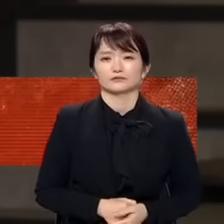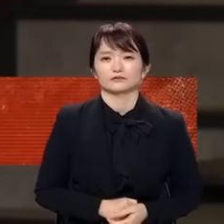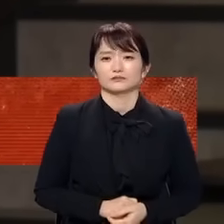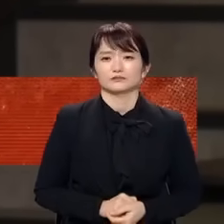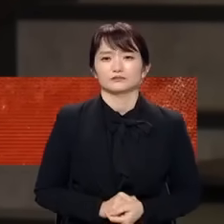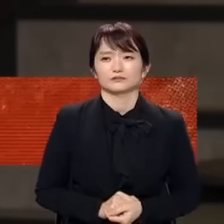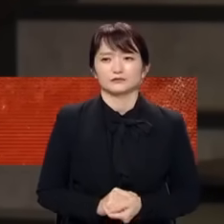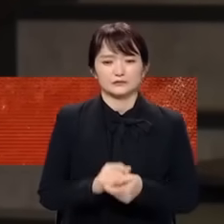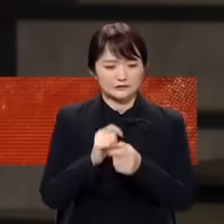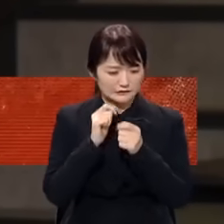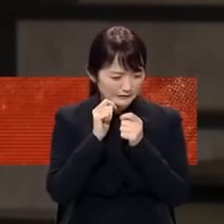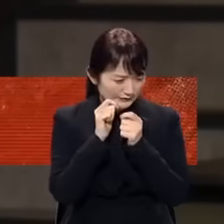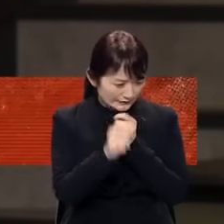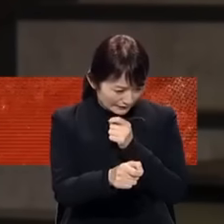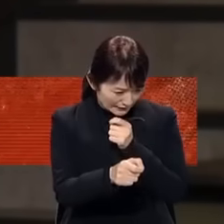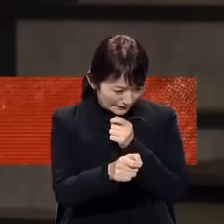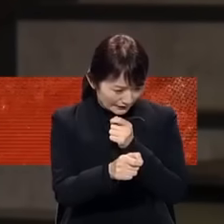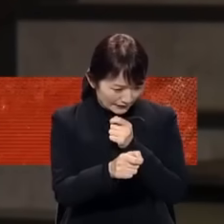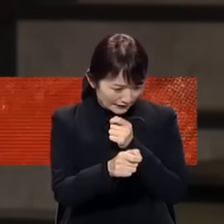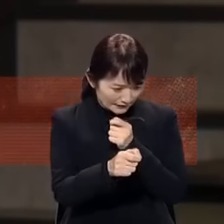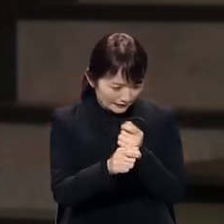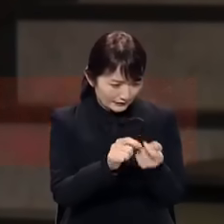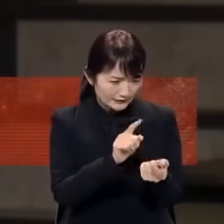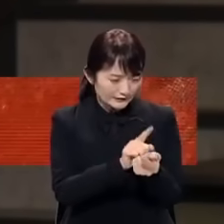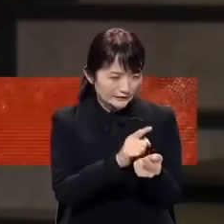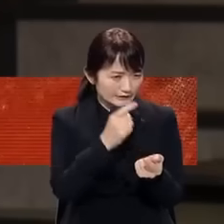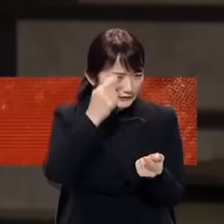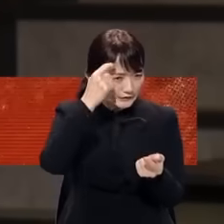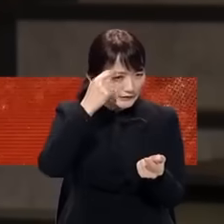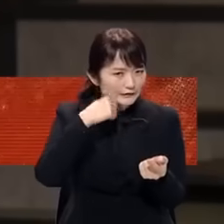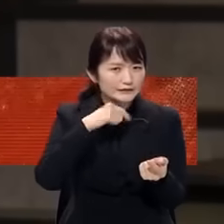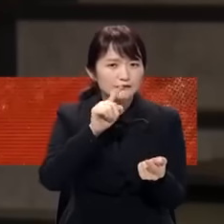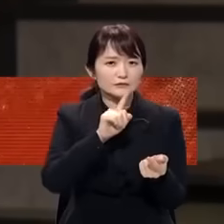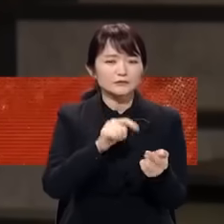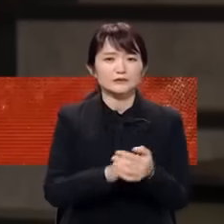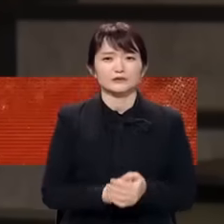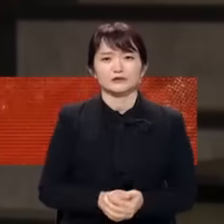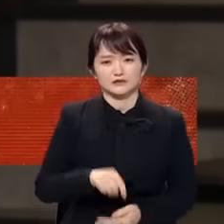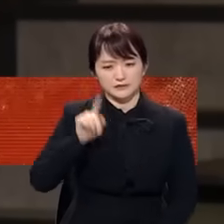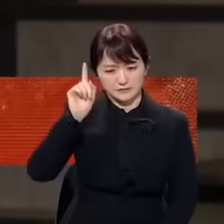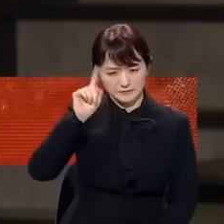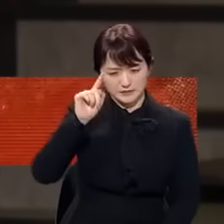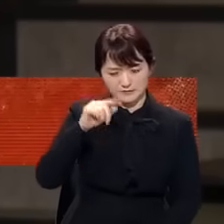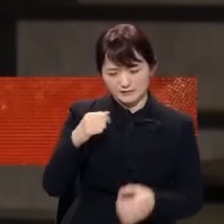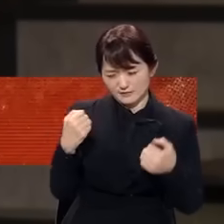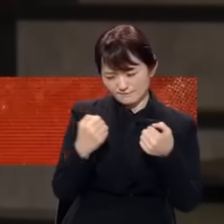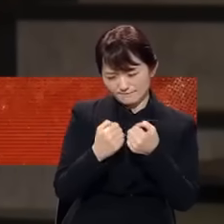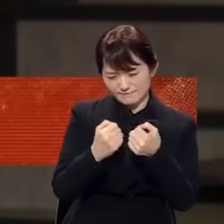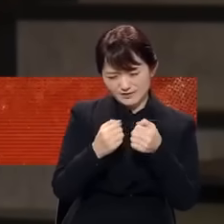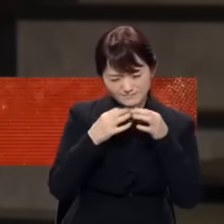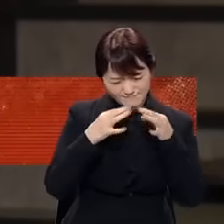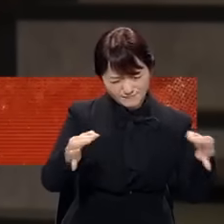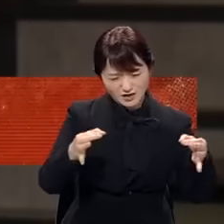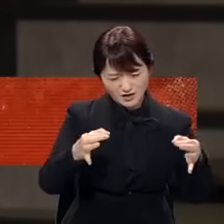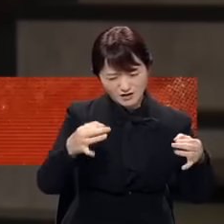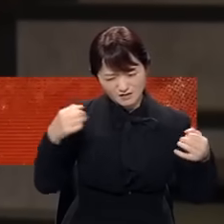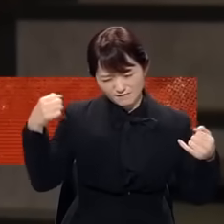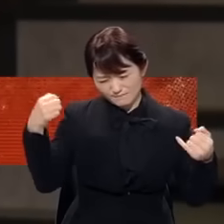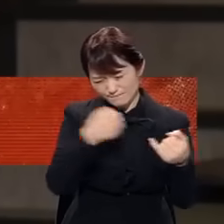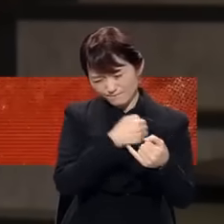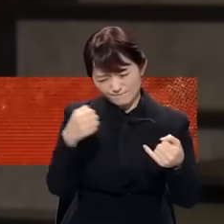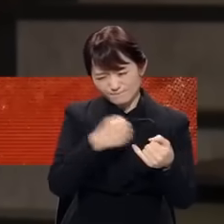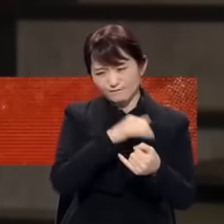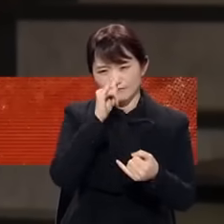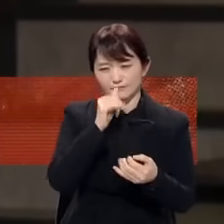사기 당했다라고 여성이 느끼니까 하루 하루가 멀다하고 계속 싸우고 어 고성과 폭력이았다 이렇게 알려져